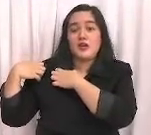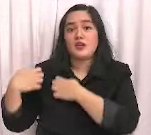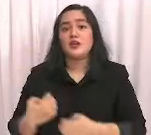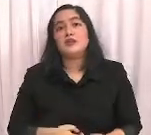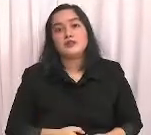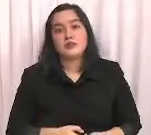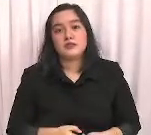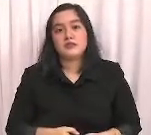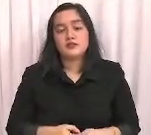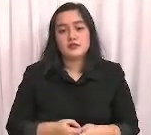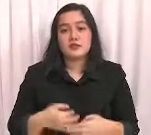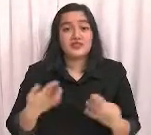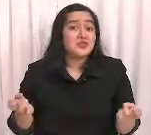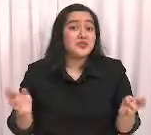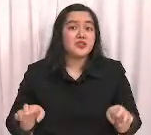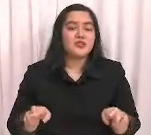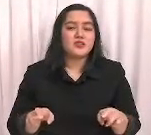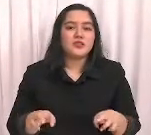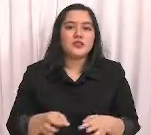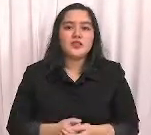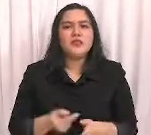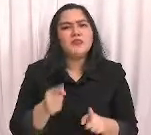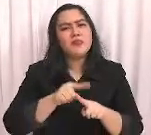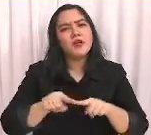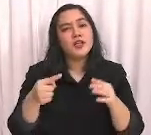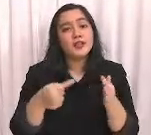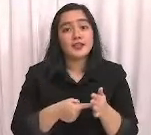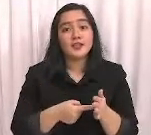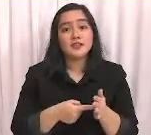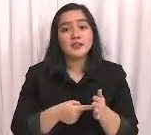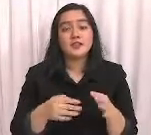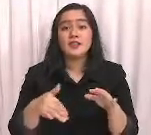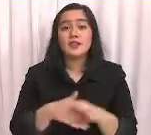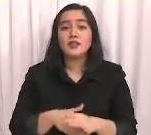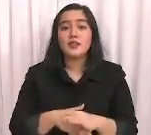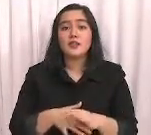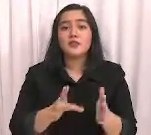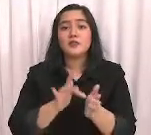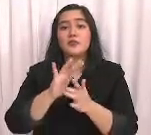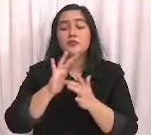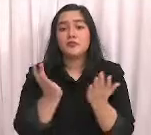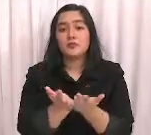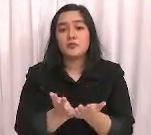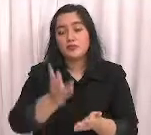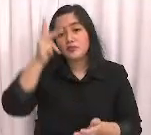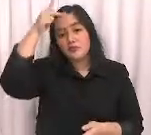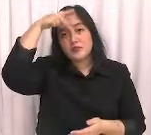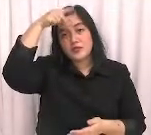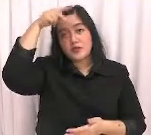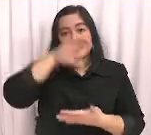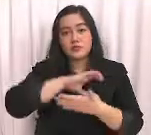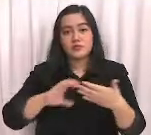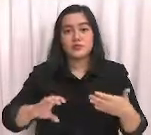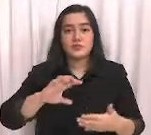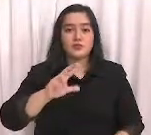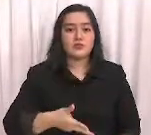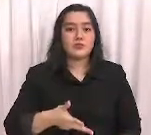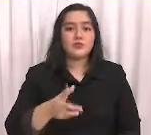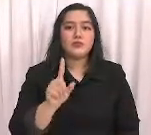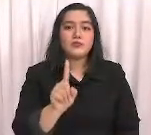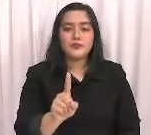promise. But this passage or passages here in the book of Proverbs chapter 31, this is more